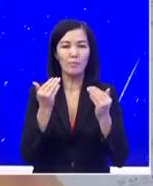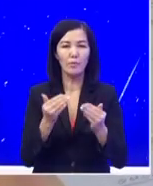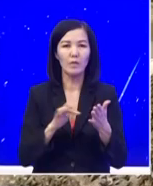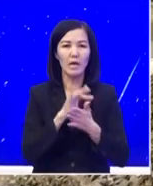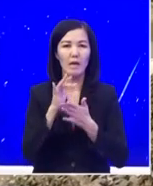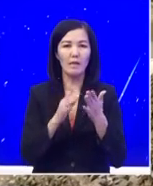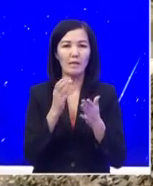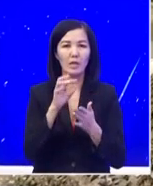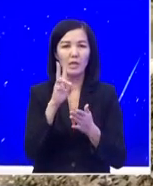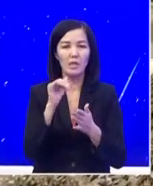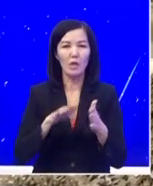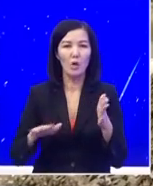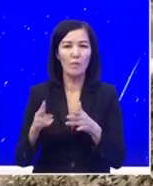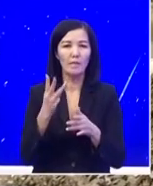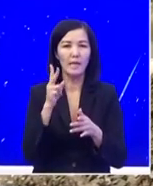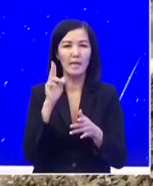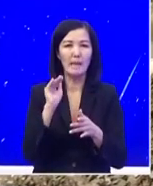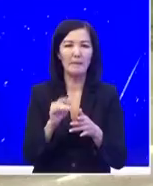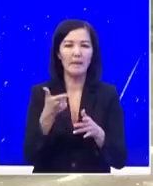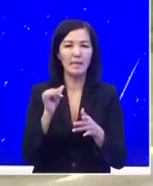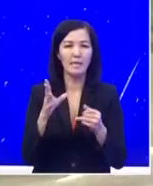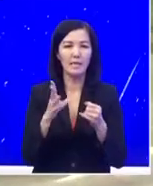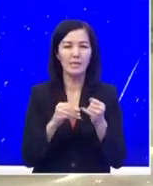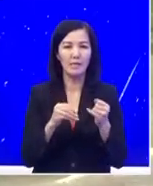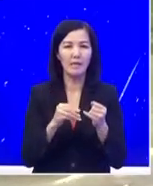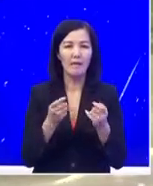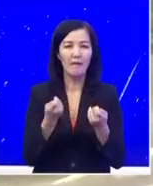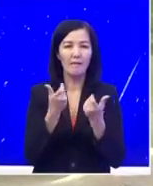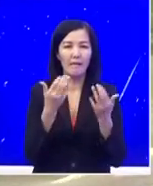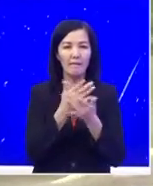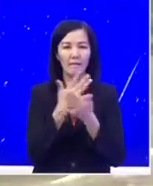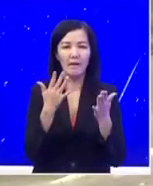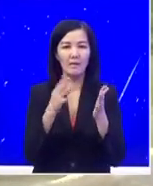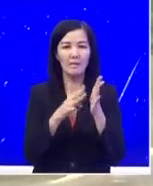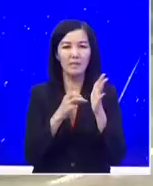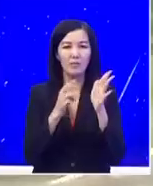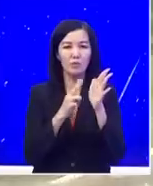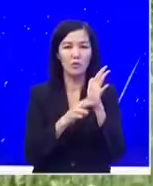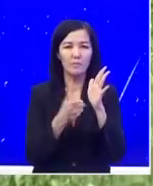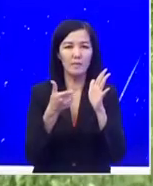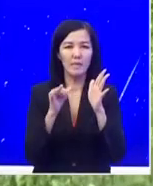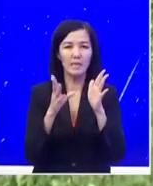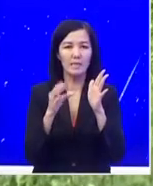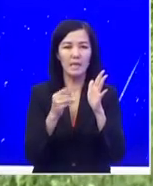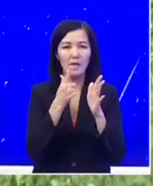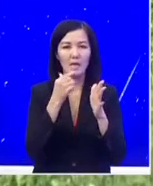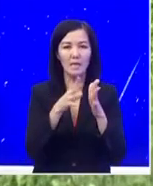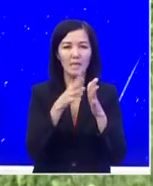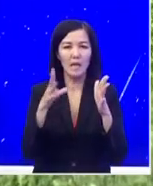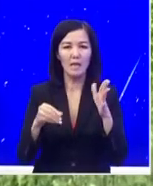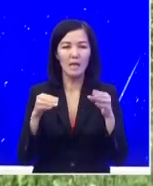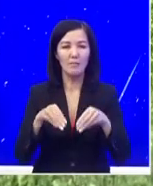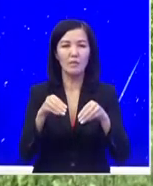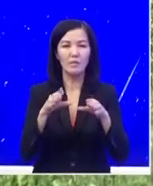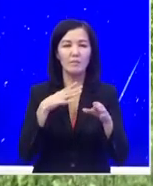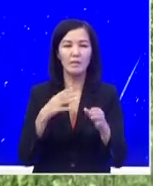бүгінде шаһардағы шеңгелді аумағында 2000 гектардан аса дәнді дақыл мен 870 гектар алқапқа қызылша